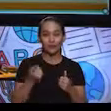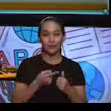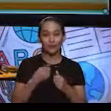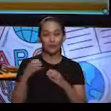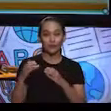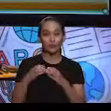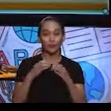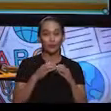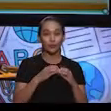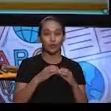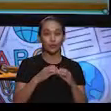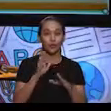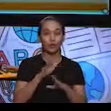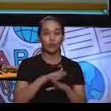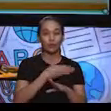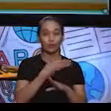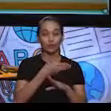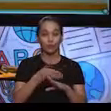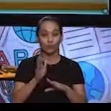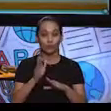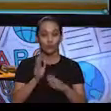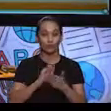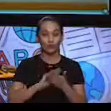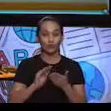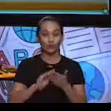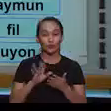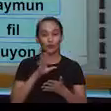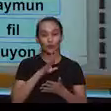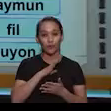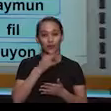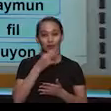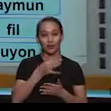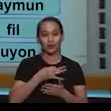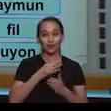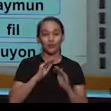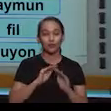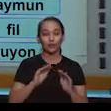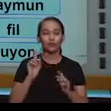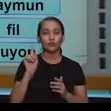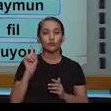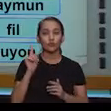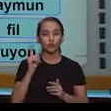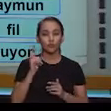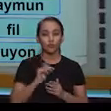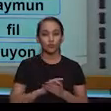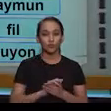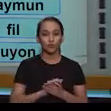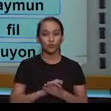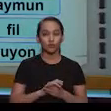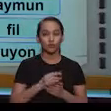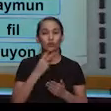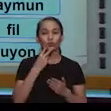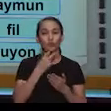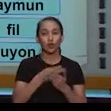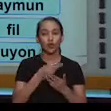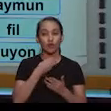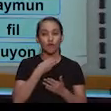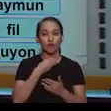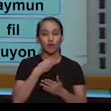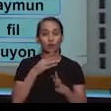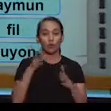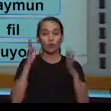nomini guruhlarga ajratib oldik. Ayting-chi, aziz o'quvchilar, nima uchun biz bu hayvonlarni uy hayvonlari